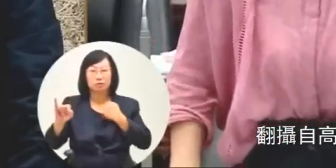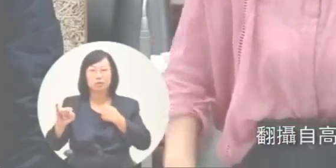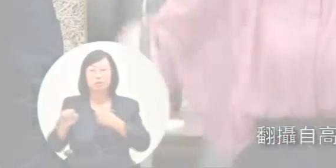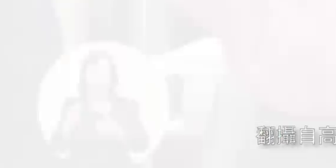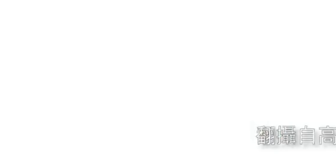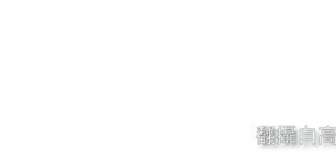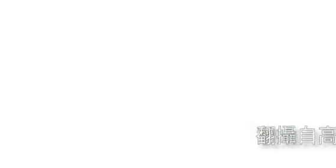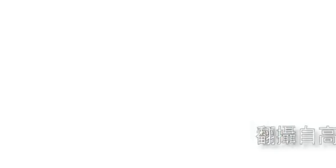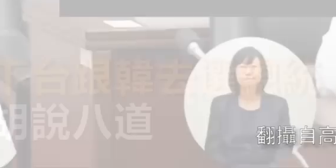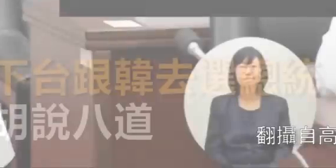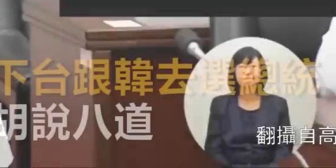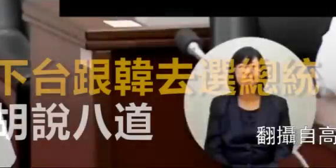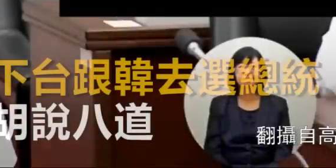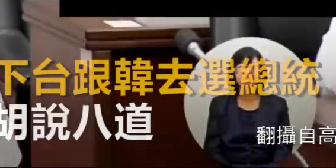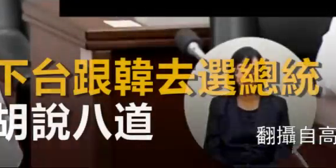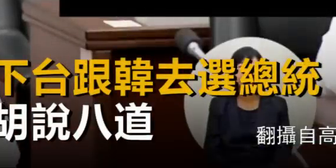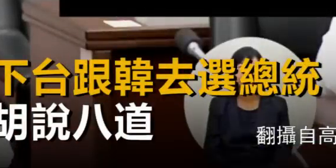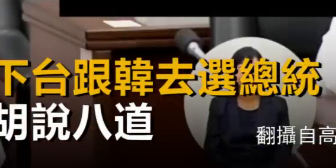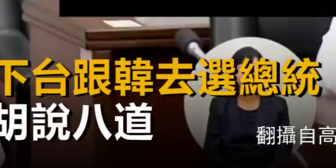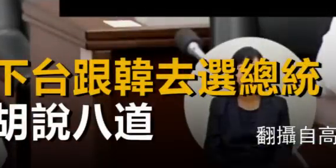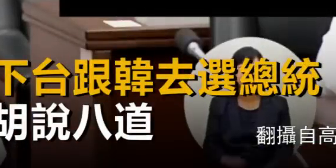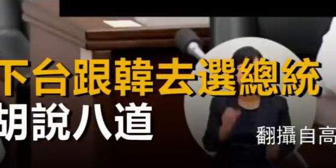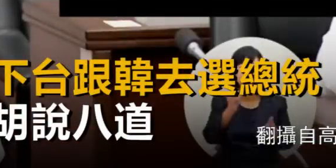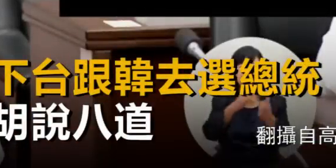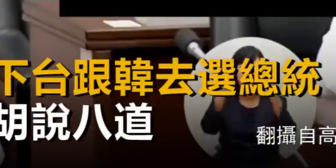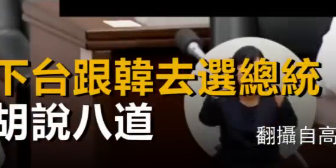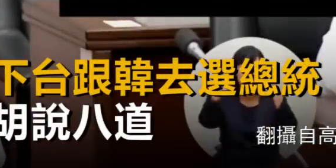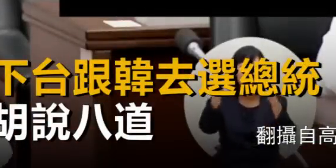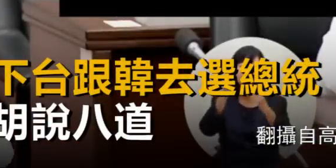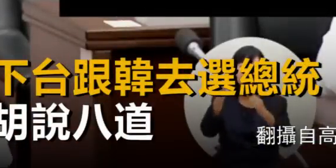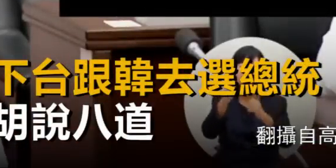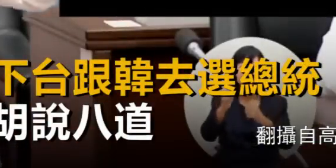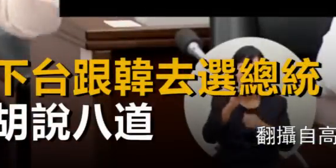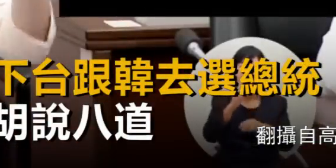才胡说八道。 市长，你有说过，就是